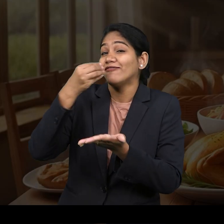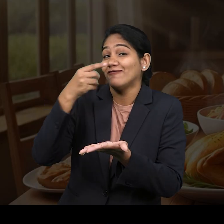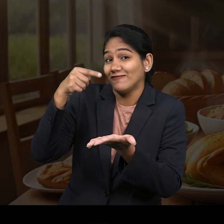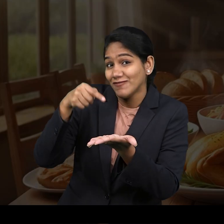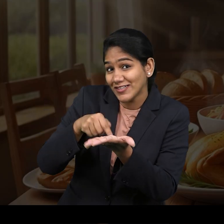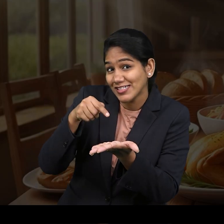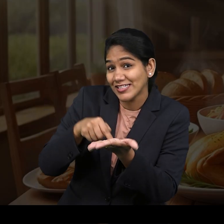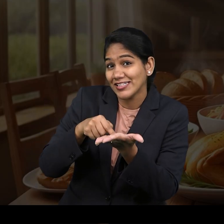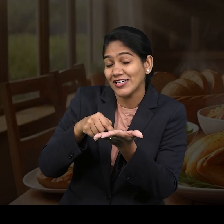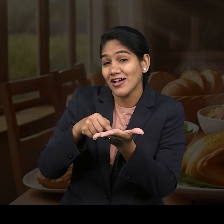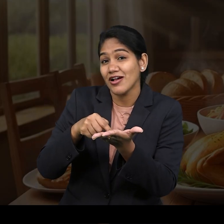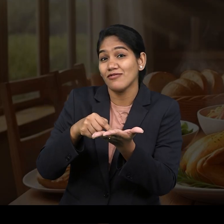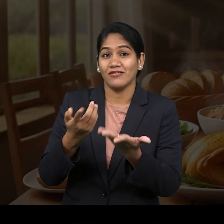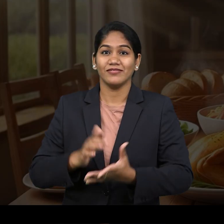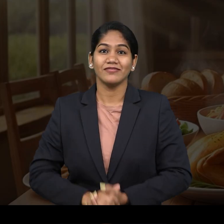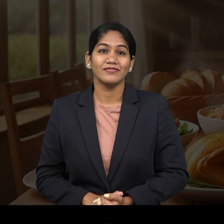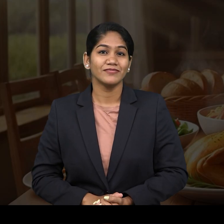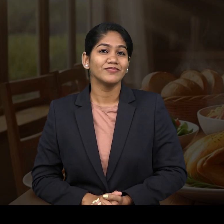உணவு என்பது